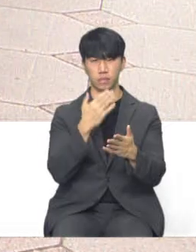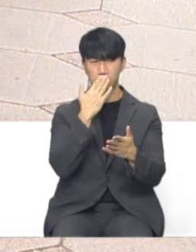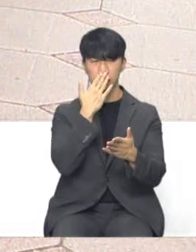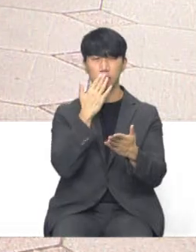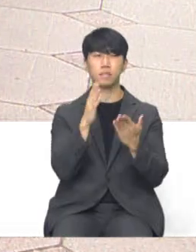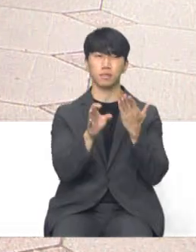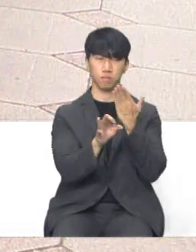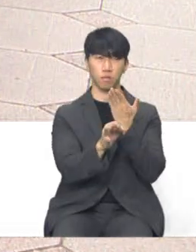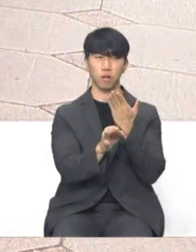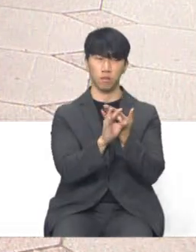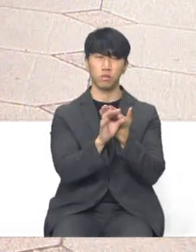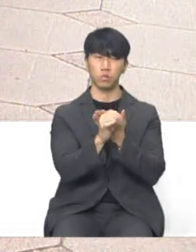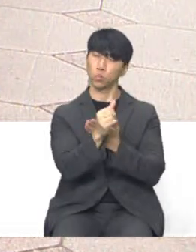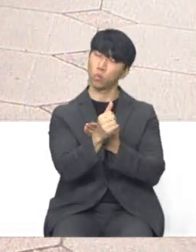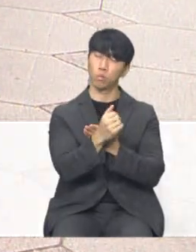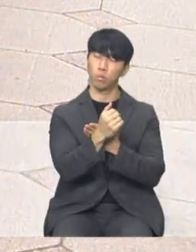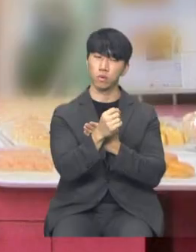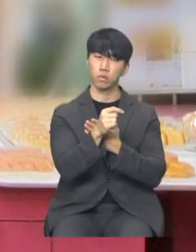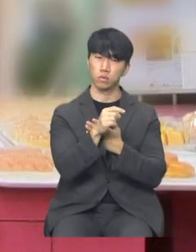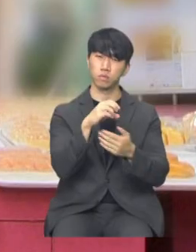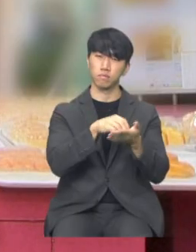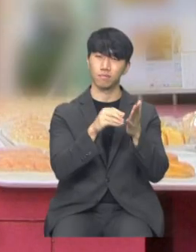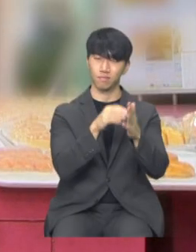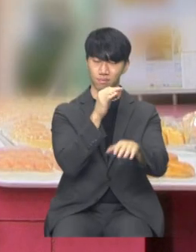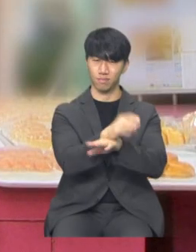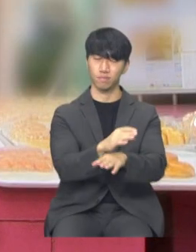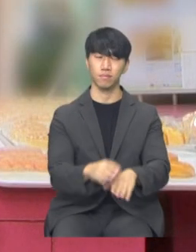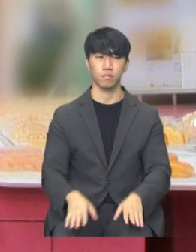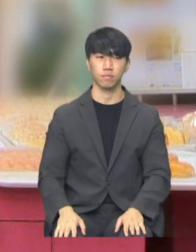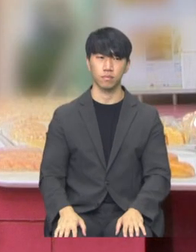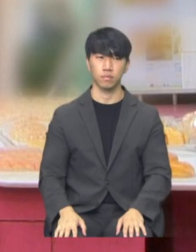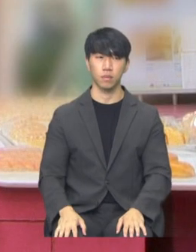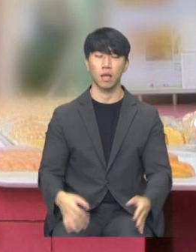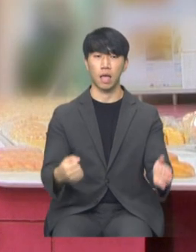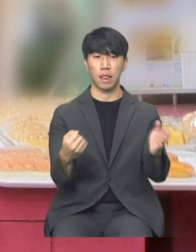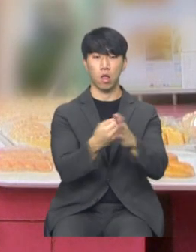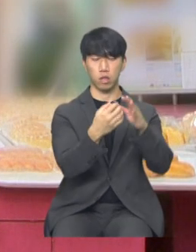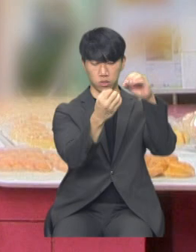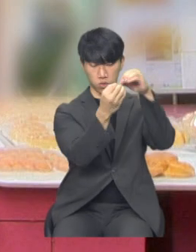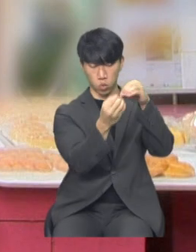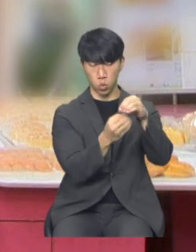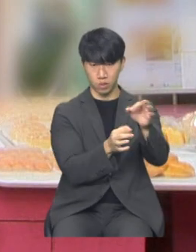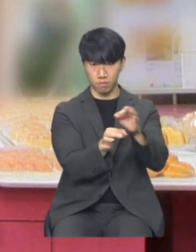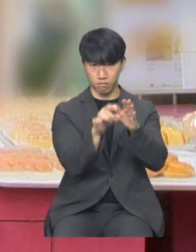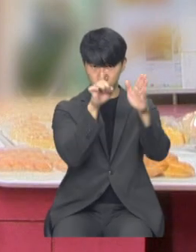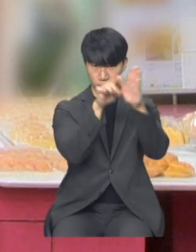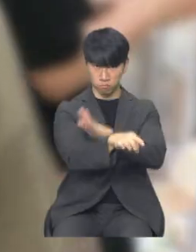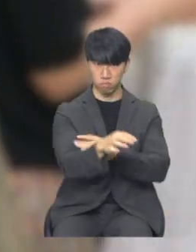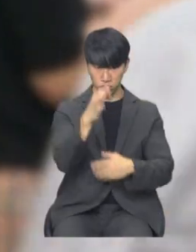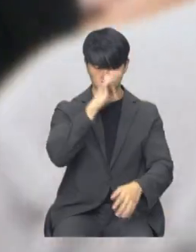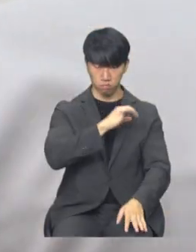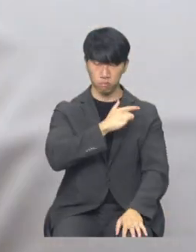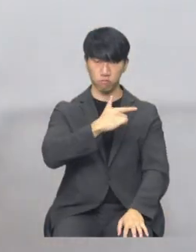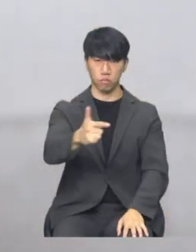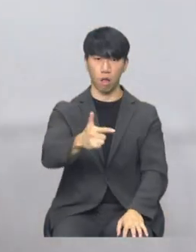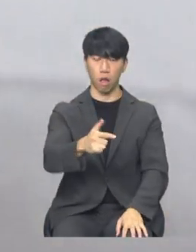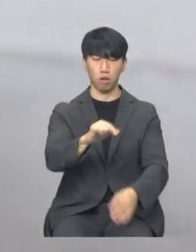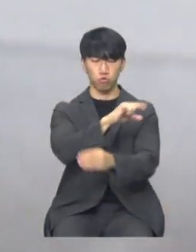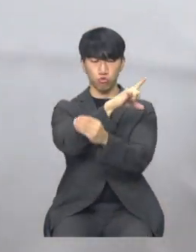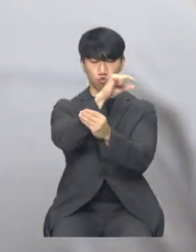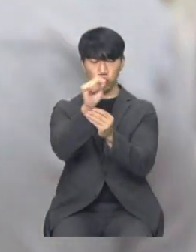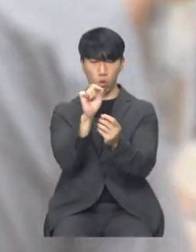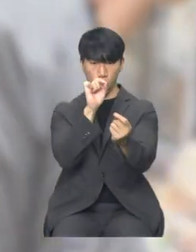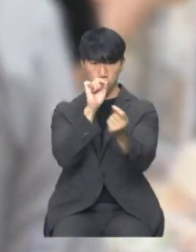웬만한 것만 하고 빼고 하는 거죠. 그래서 전통시장을 찾는 게 유리합니다. 추석 명절을